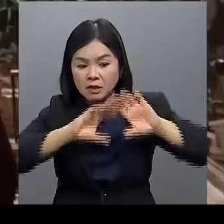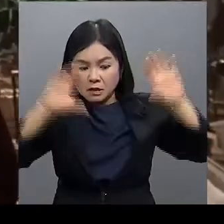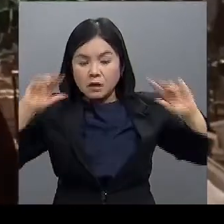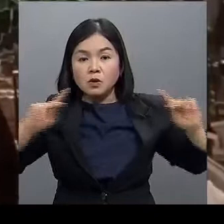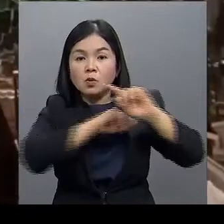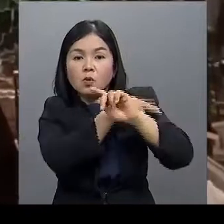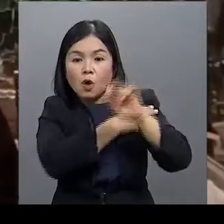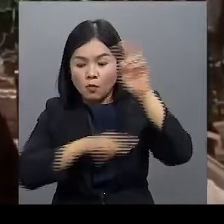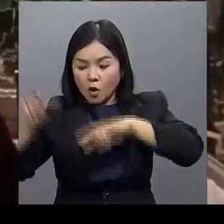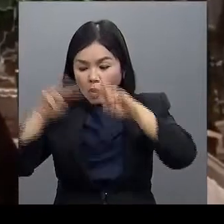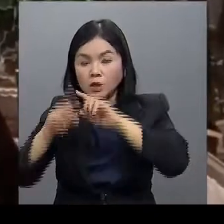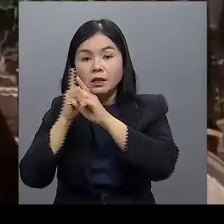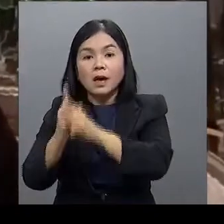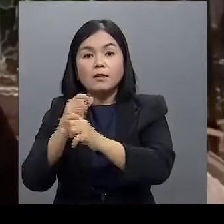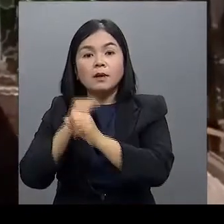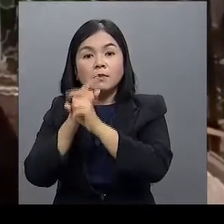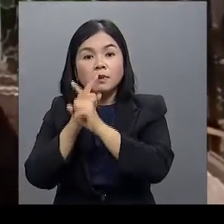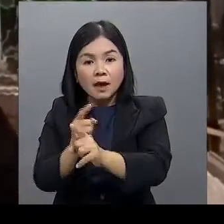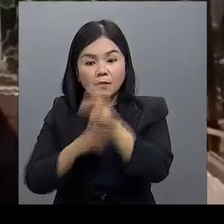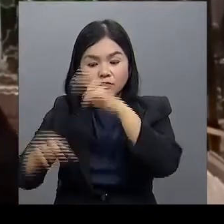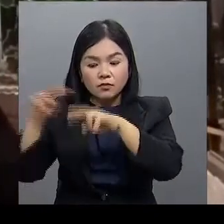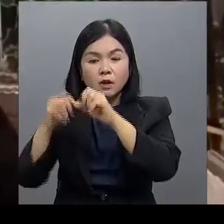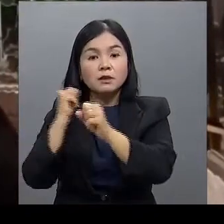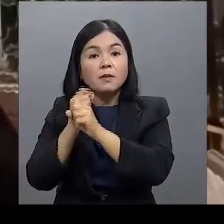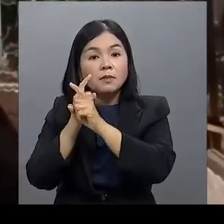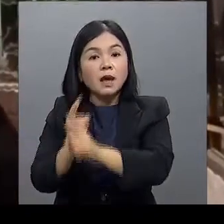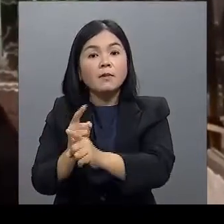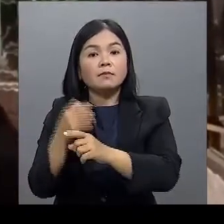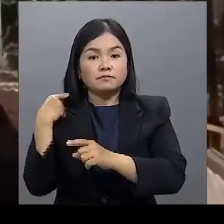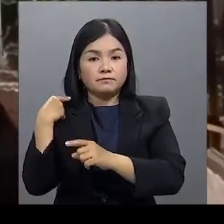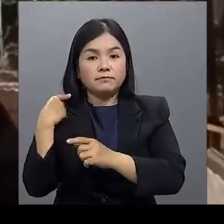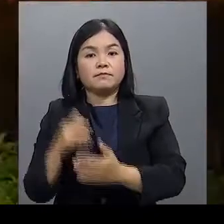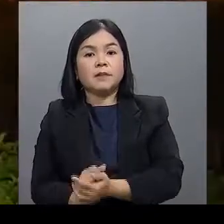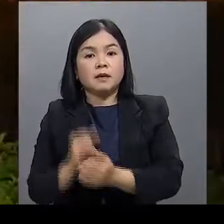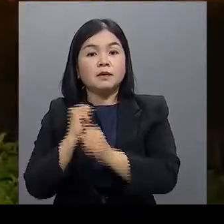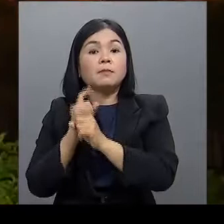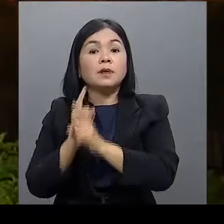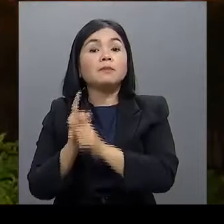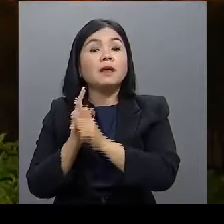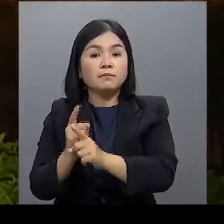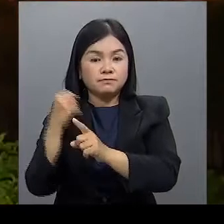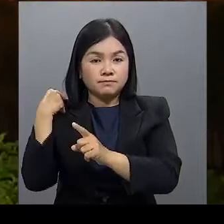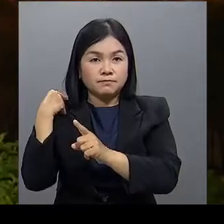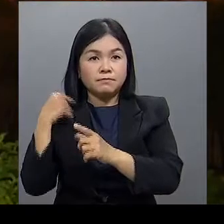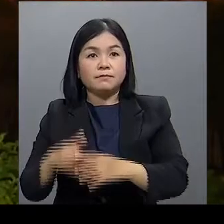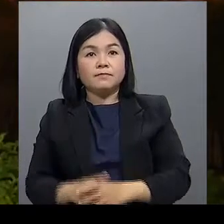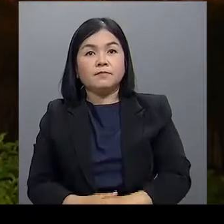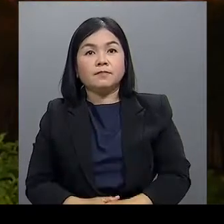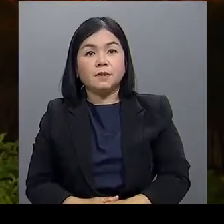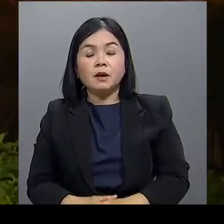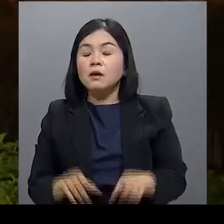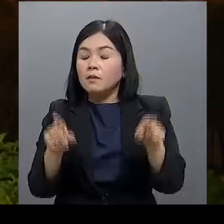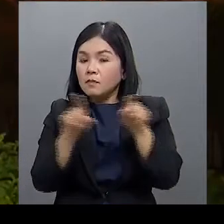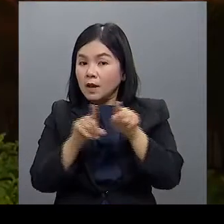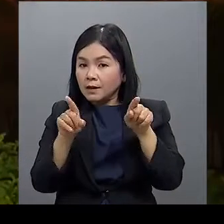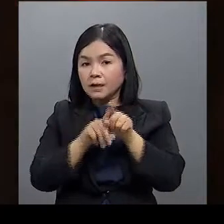งเคร่งครัดไว้ว่าให้เป็นแบบนี้ก็ต้องตามไปก่อนอ่ะพี่ เช่นเดียวกับจังหวัดเชียงใหม่นะค